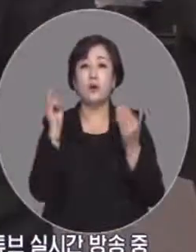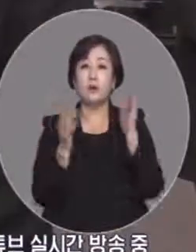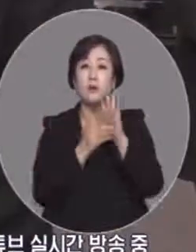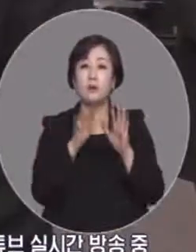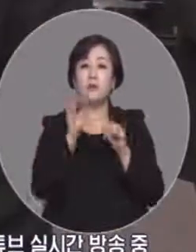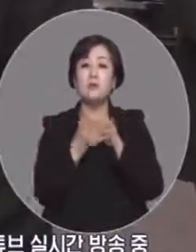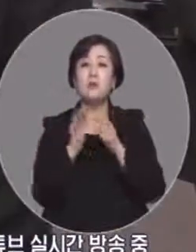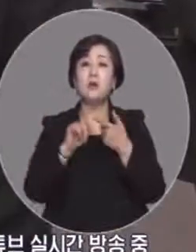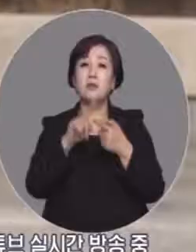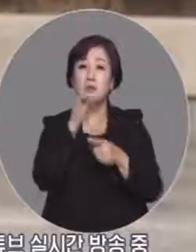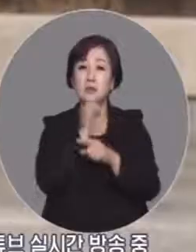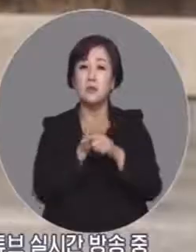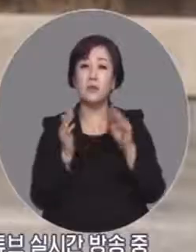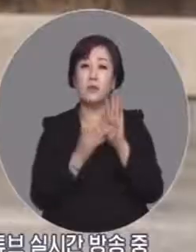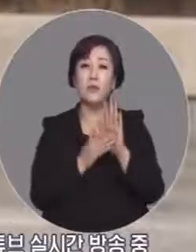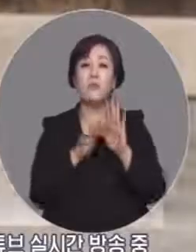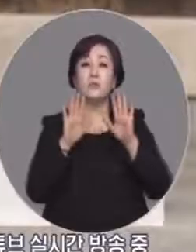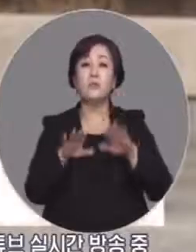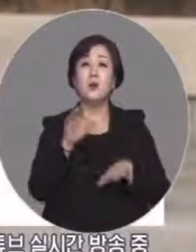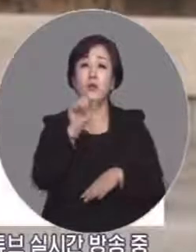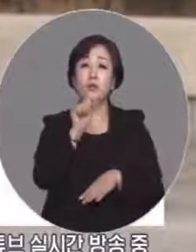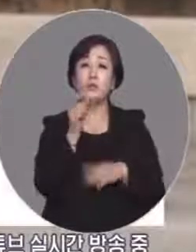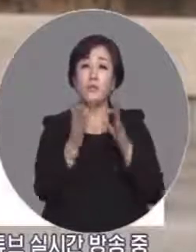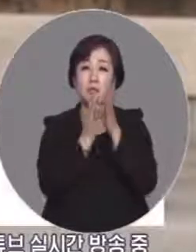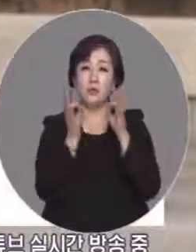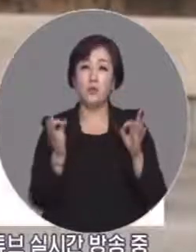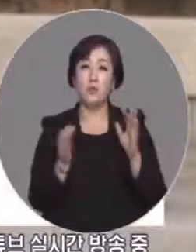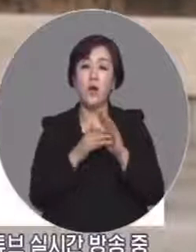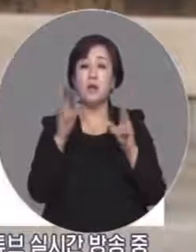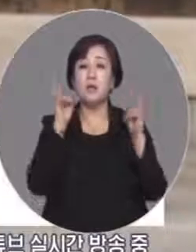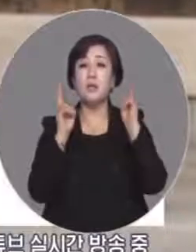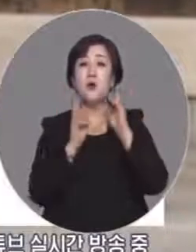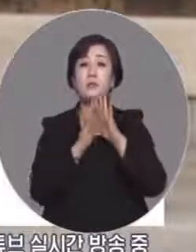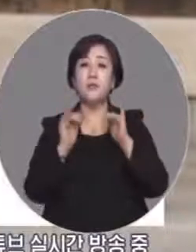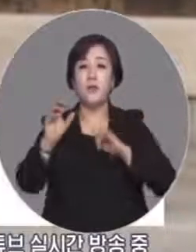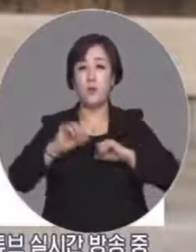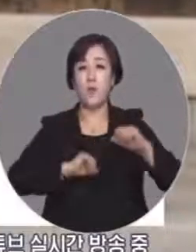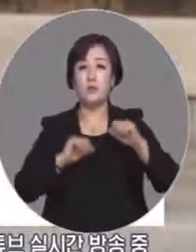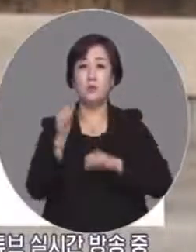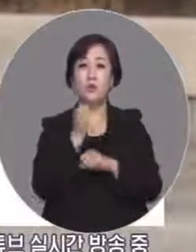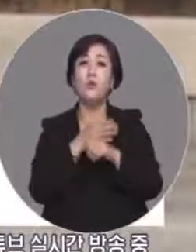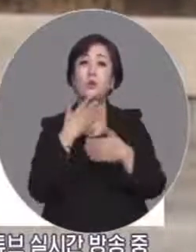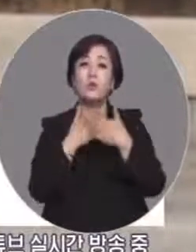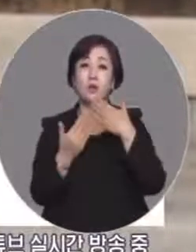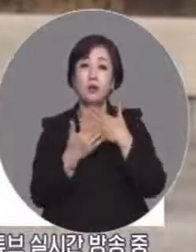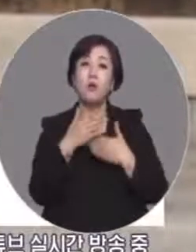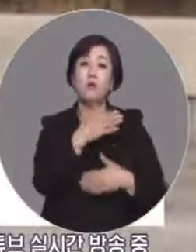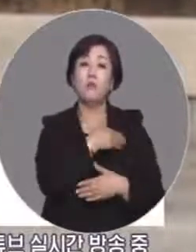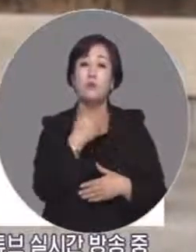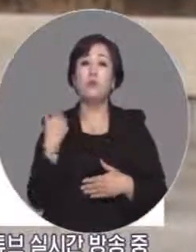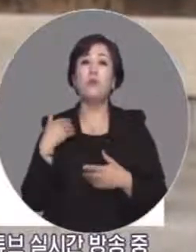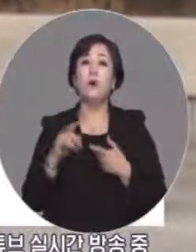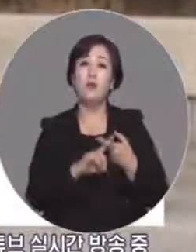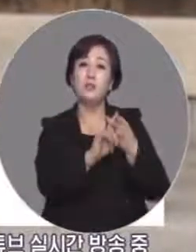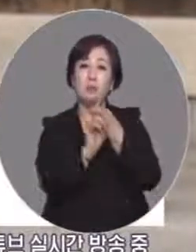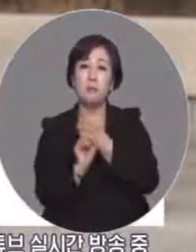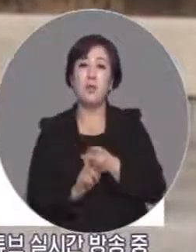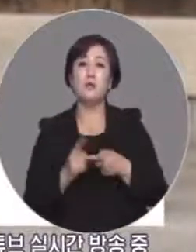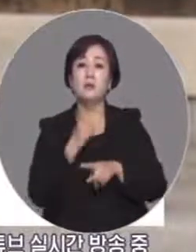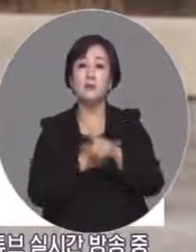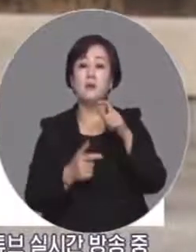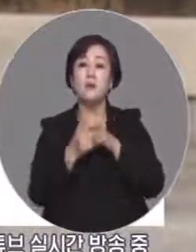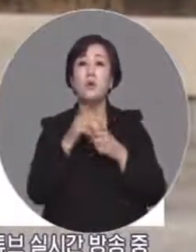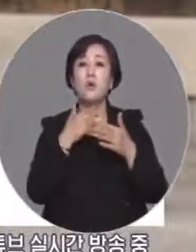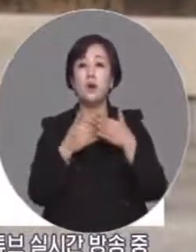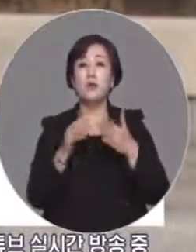꼽힙니다. 지난 52년 동안 기업인으로서 쌓은 경험과 풍부한 인맥을 활용을 해서